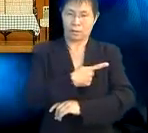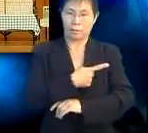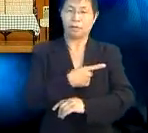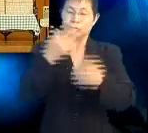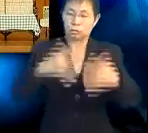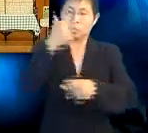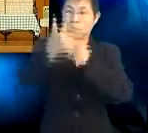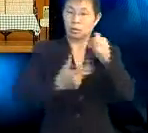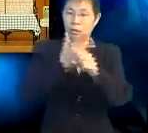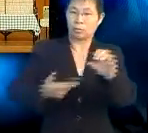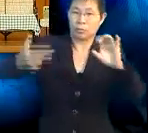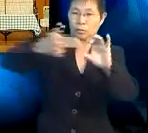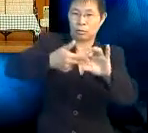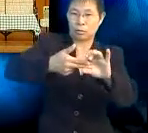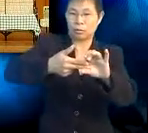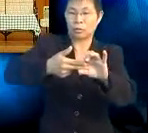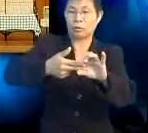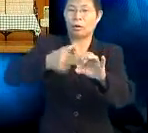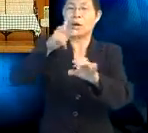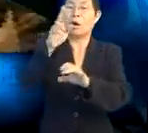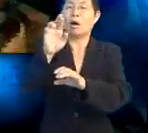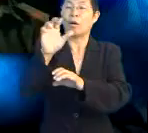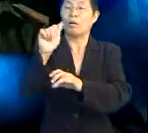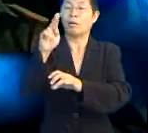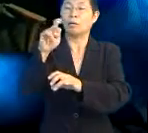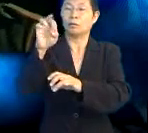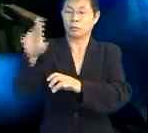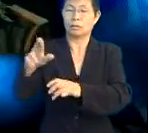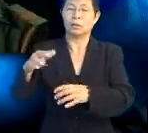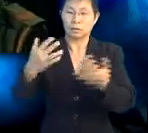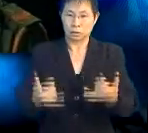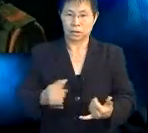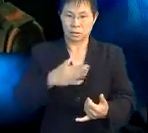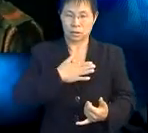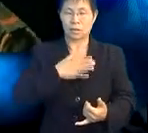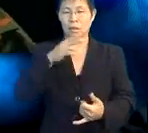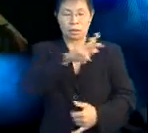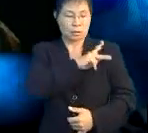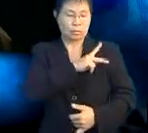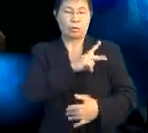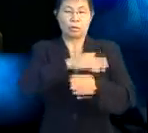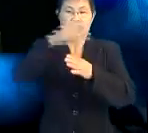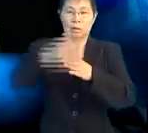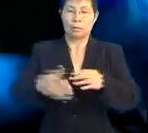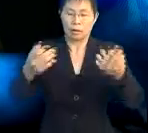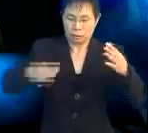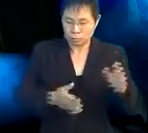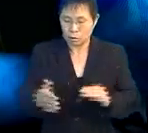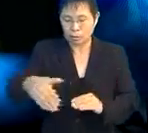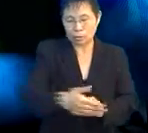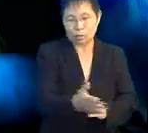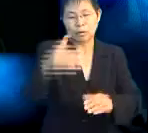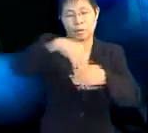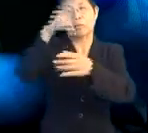tahun menyertai anggota pengekap ranger. Dan sekarang Murad adalah ketuanya. Telah banyak selok-belok di lautan Murad telah